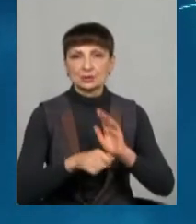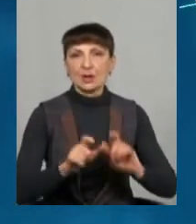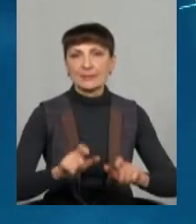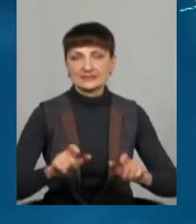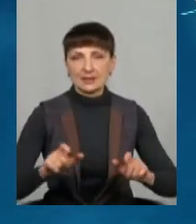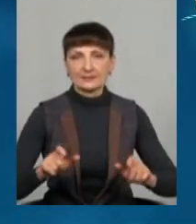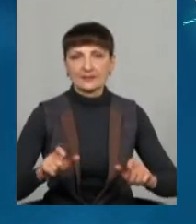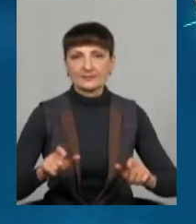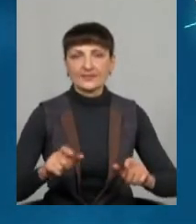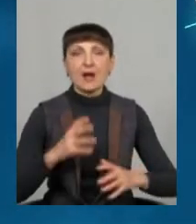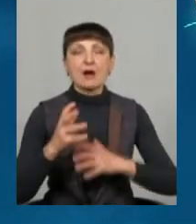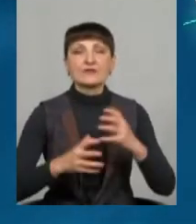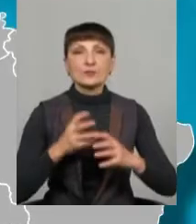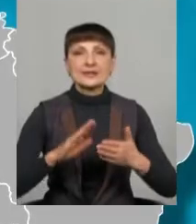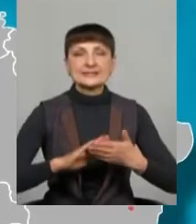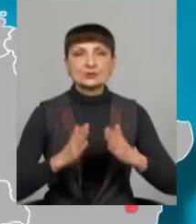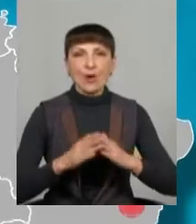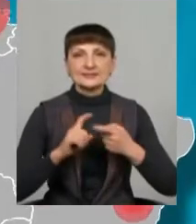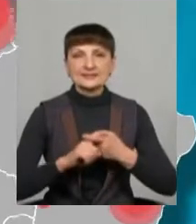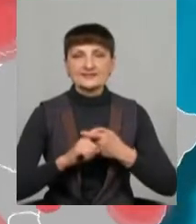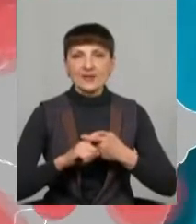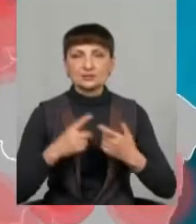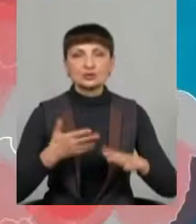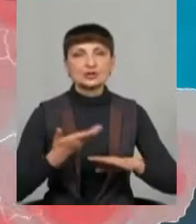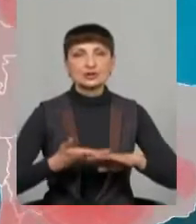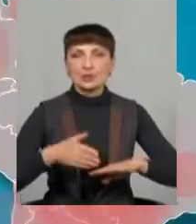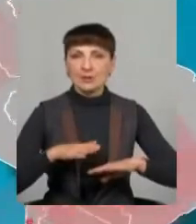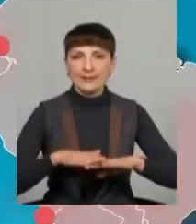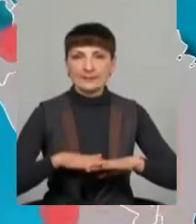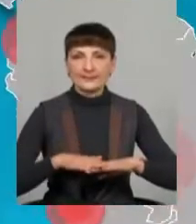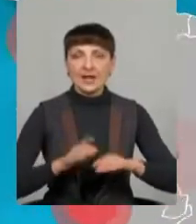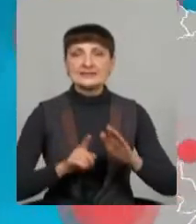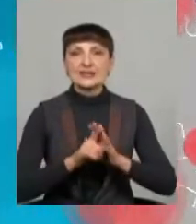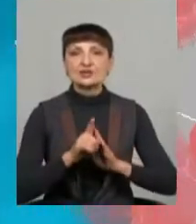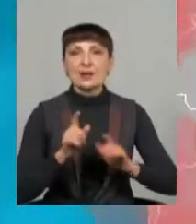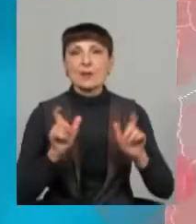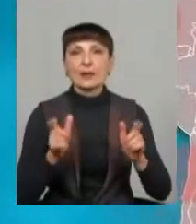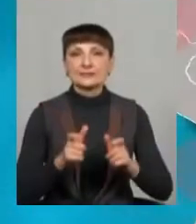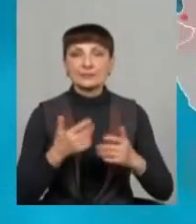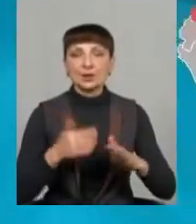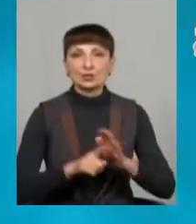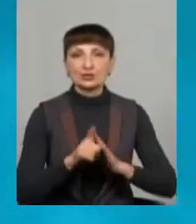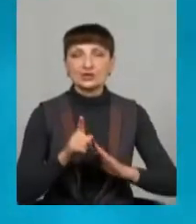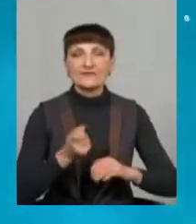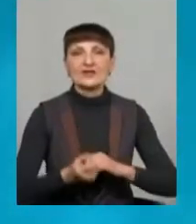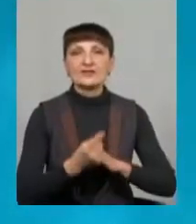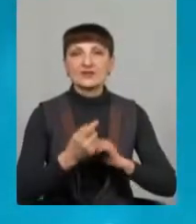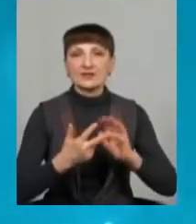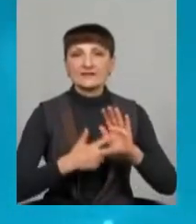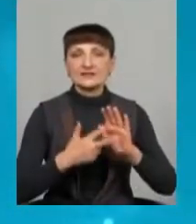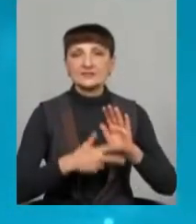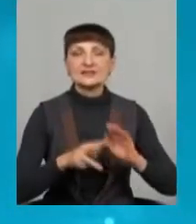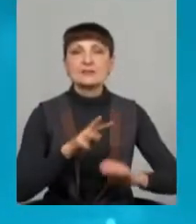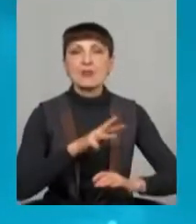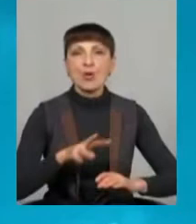пациентов. В мире эпидемиологическая ситуация остается крайне напряженной. С начала пандемии инфекция выявлена почти у 80